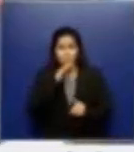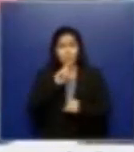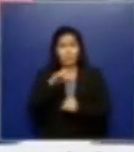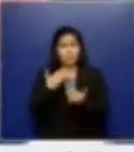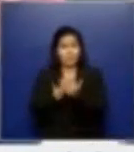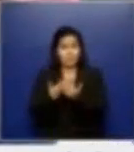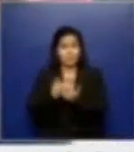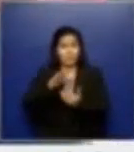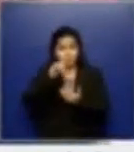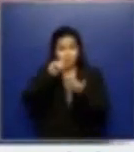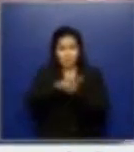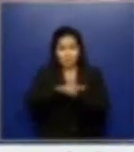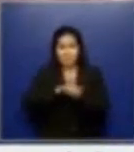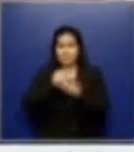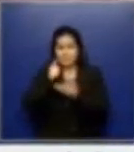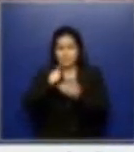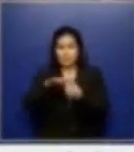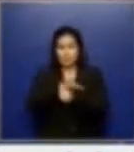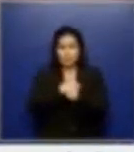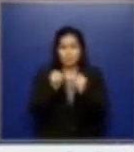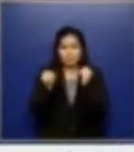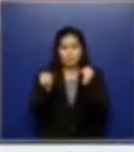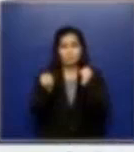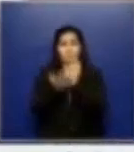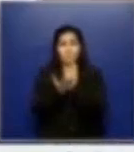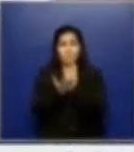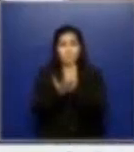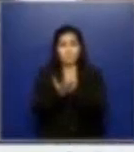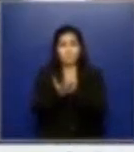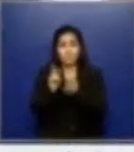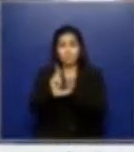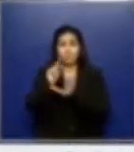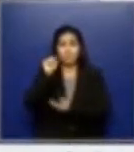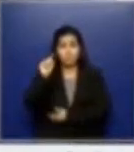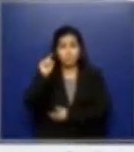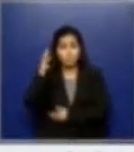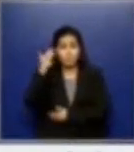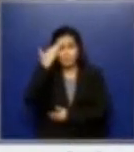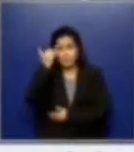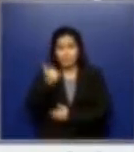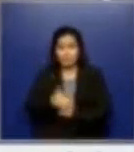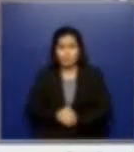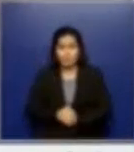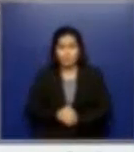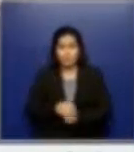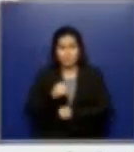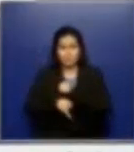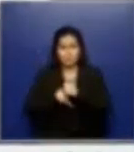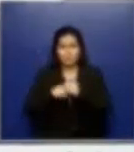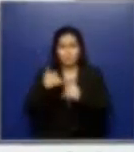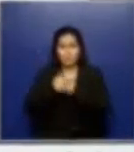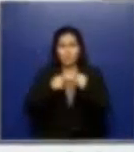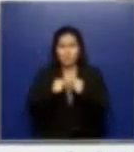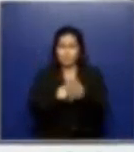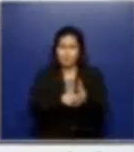ทศดีเจอโควิดปั๊บทำไมได้กู้เลยอ่ะประเทศนี้ตั้งมาเกือบพันปีใน